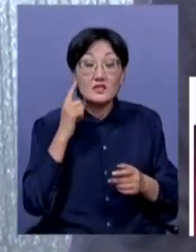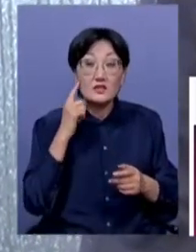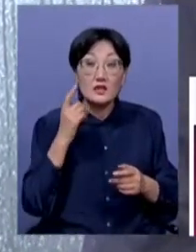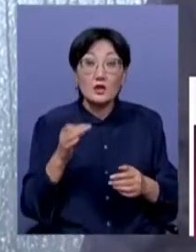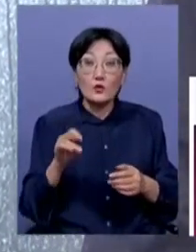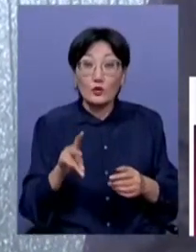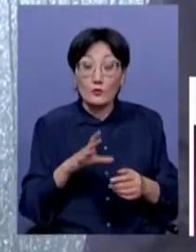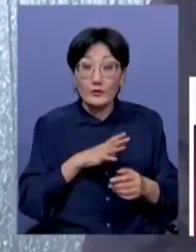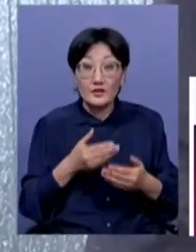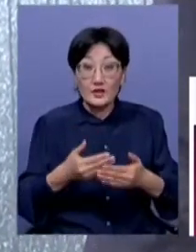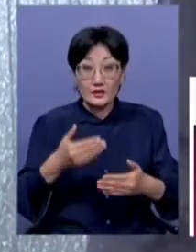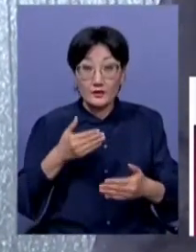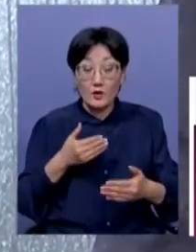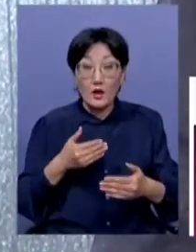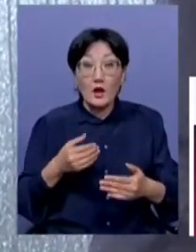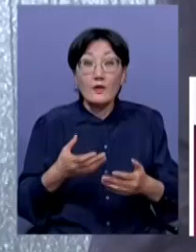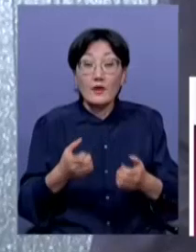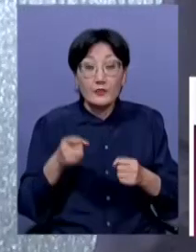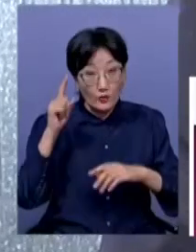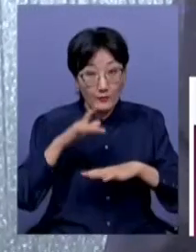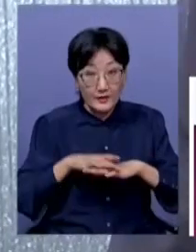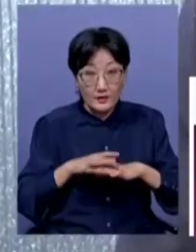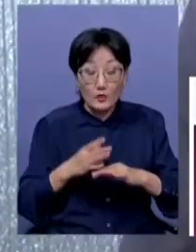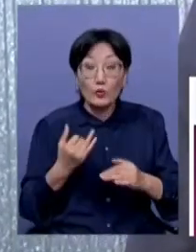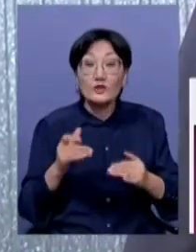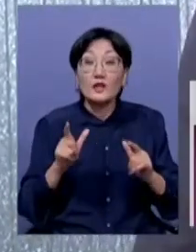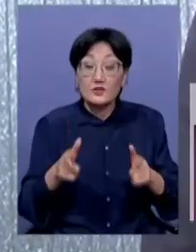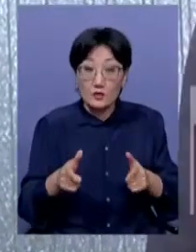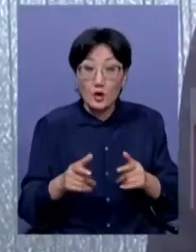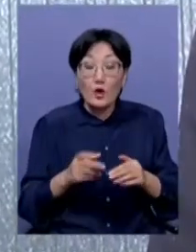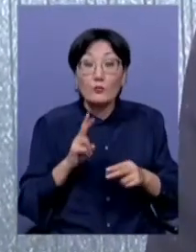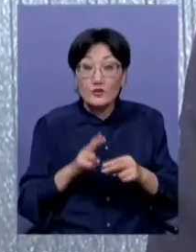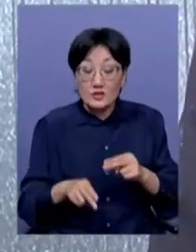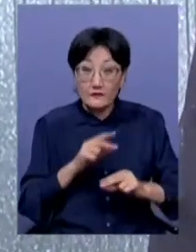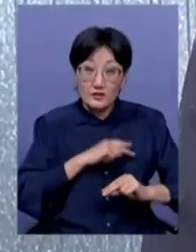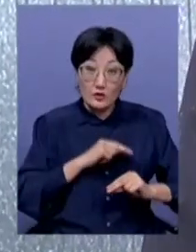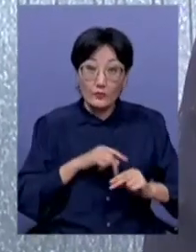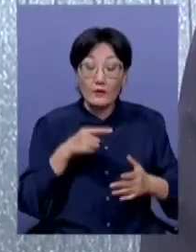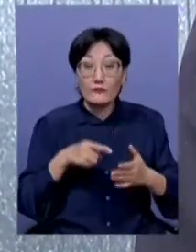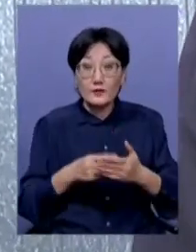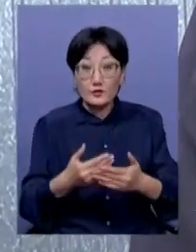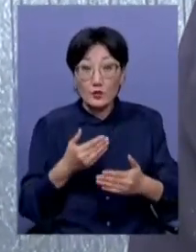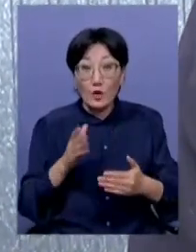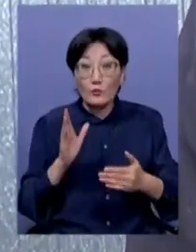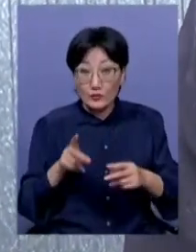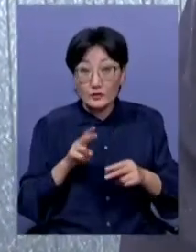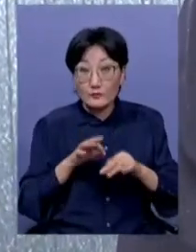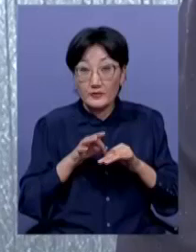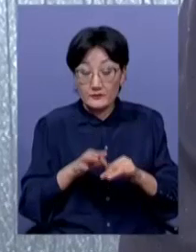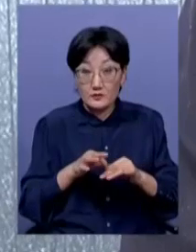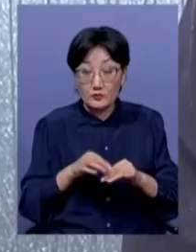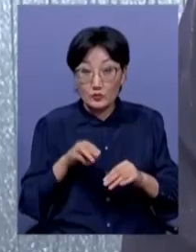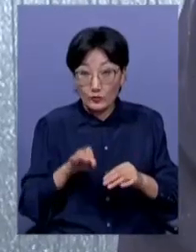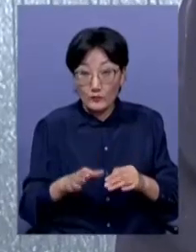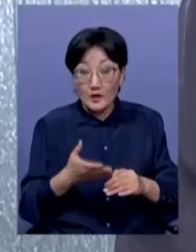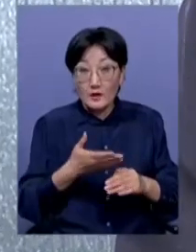и он был недавно на приеме у акима района, он дал свое согласие, после завершения работ такое собрание будет проведено. То есть